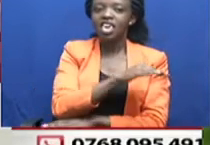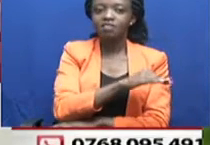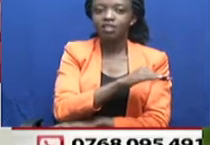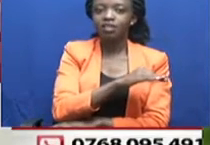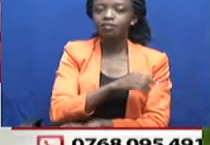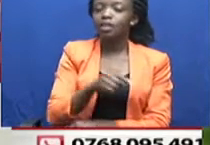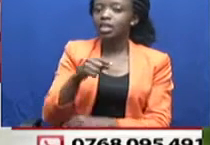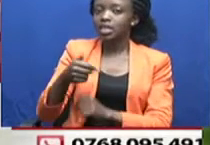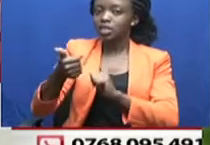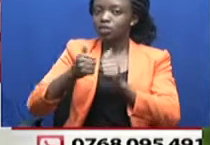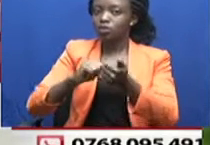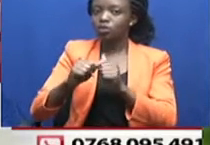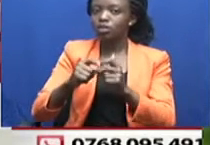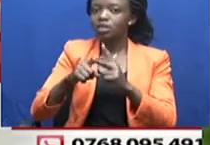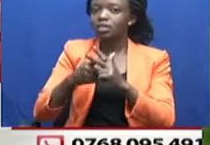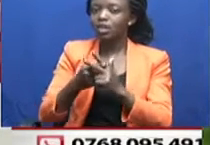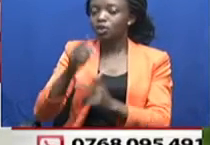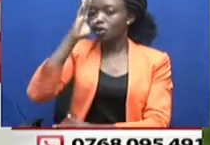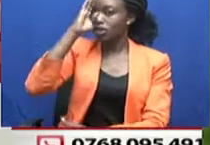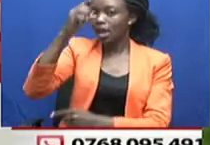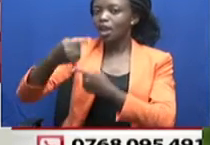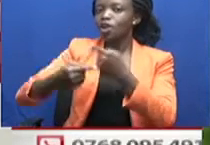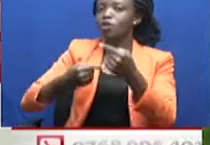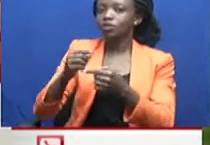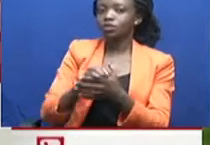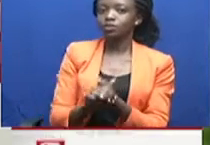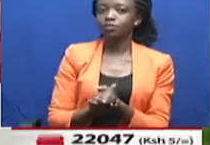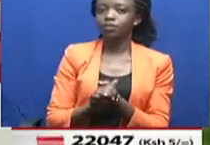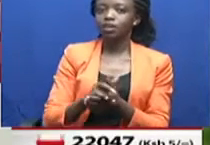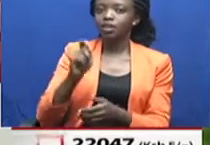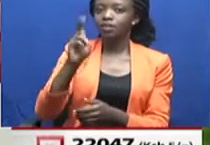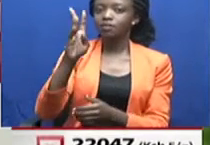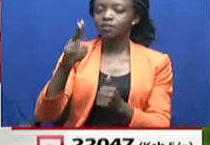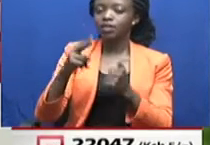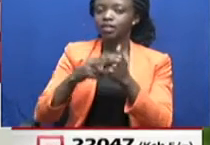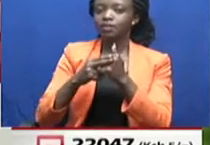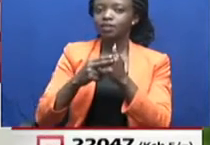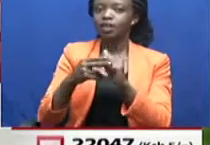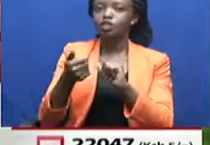Mechi hizo zitaendelea siku ya Jumapili. Jason Sagini, TV47, viwanjani.